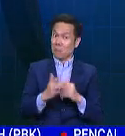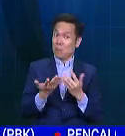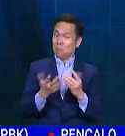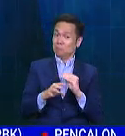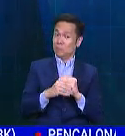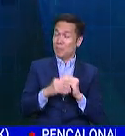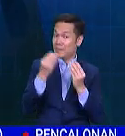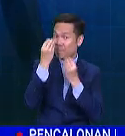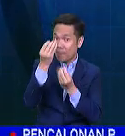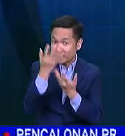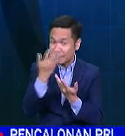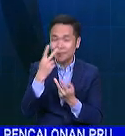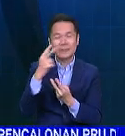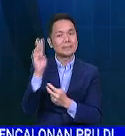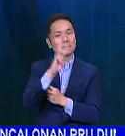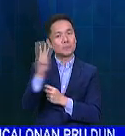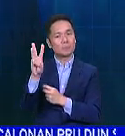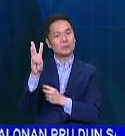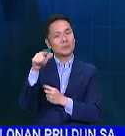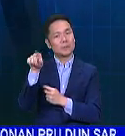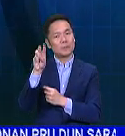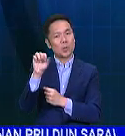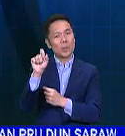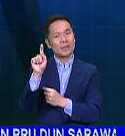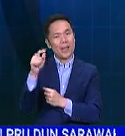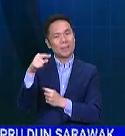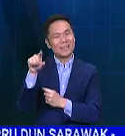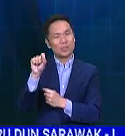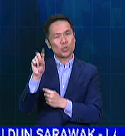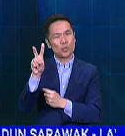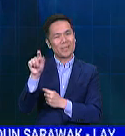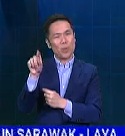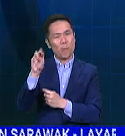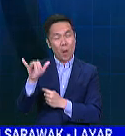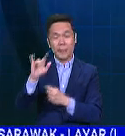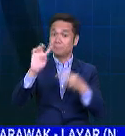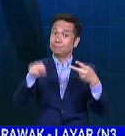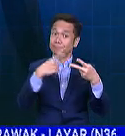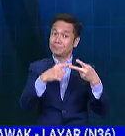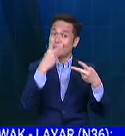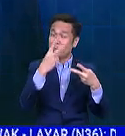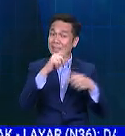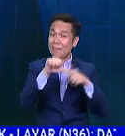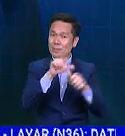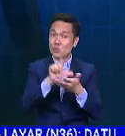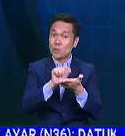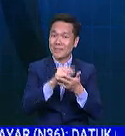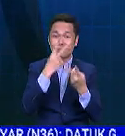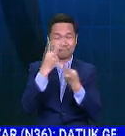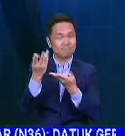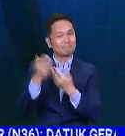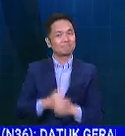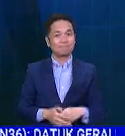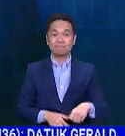lebih terperinci Anda boleh layari laman sesawang kami di www.met.gov.my atau menerusi laman sosial media